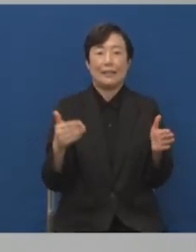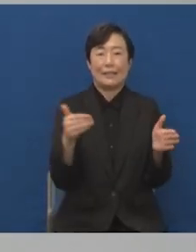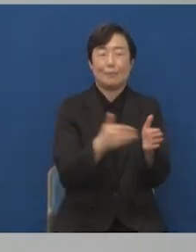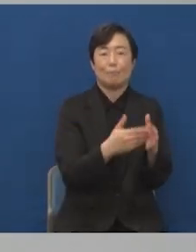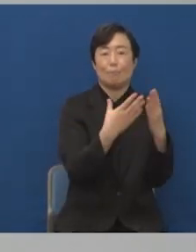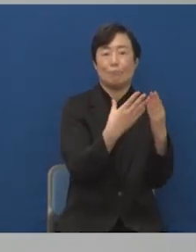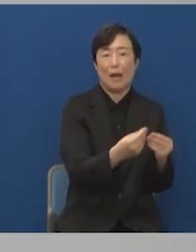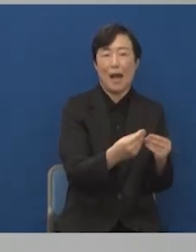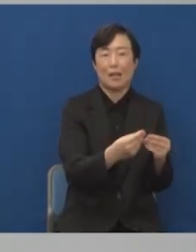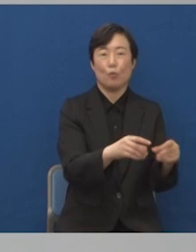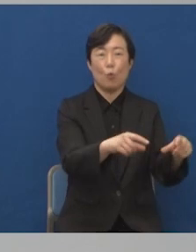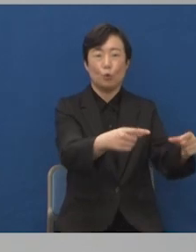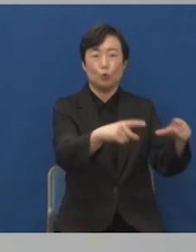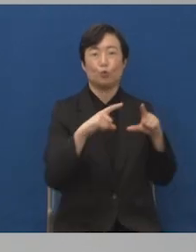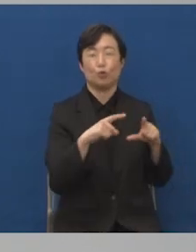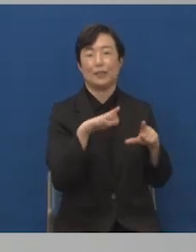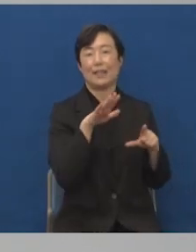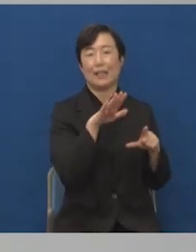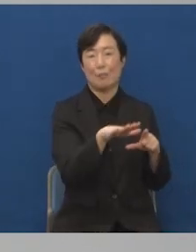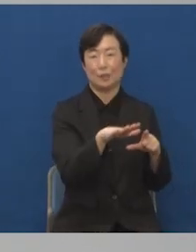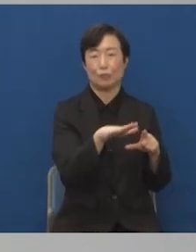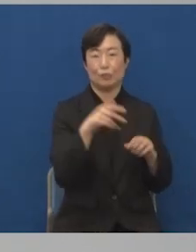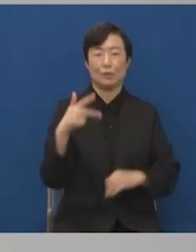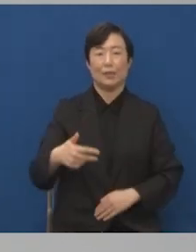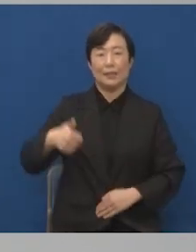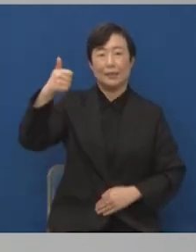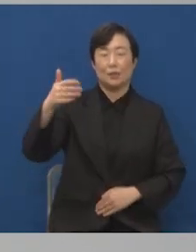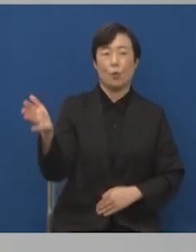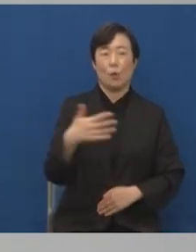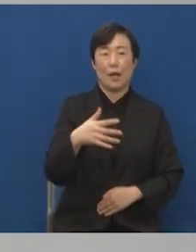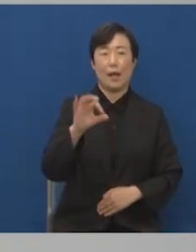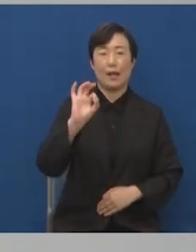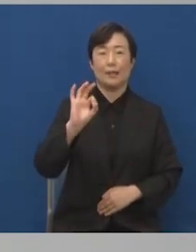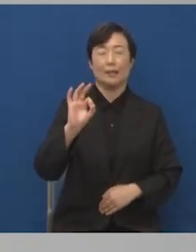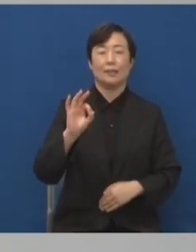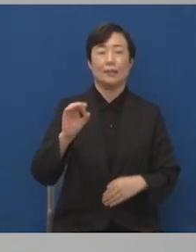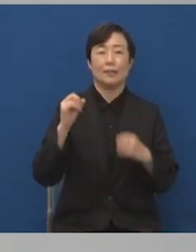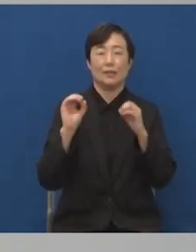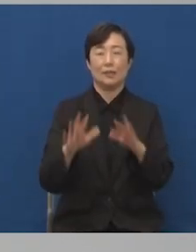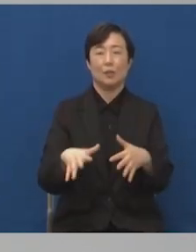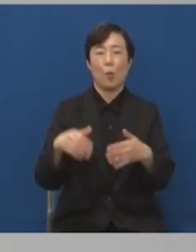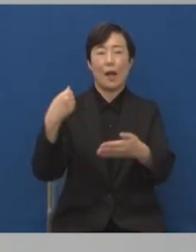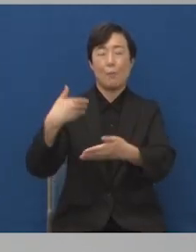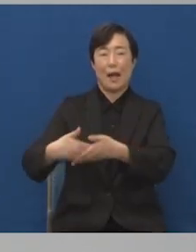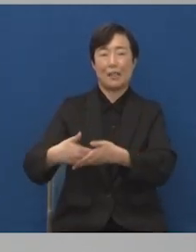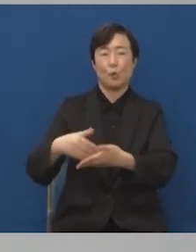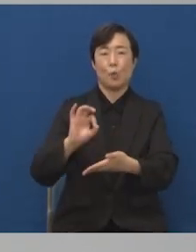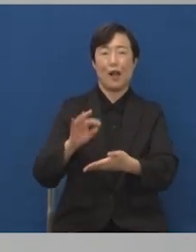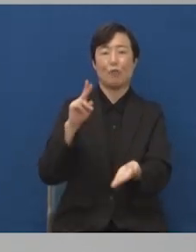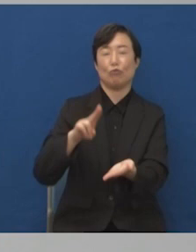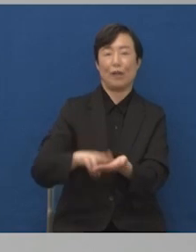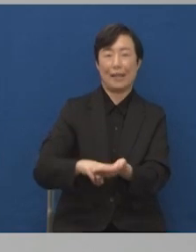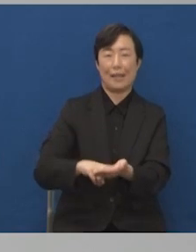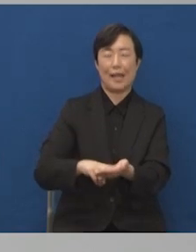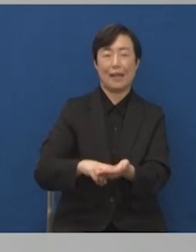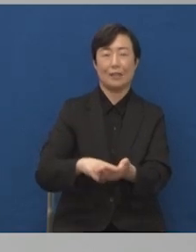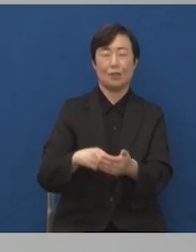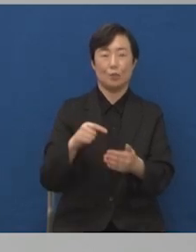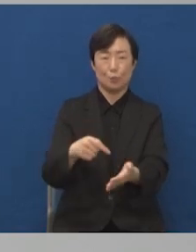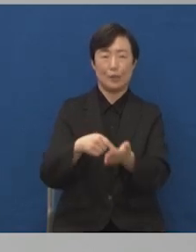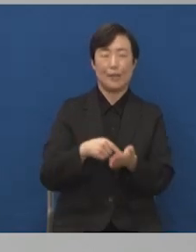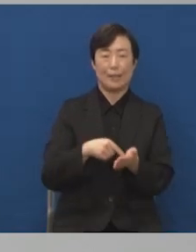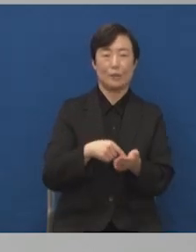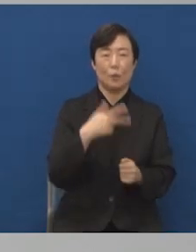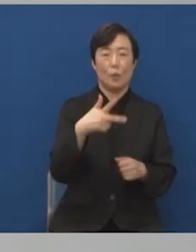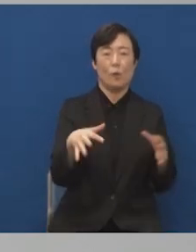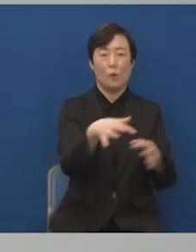参っております。次に市長から損害賠償の額の決定、訴えの提起、市営住宅の家賃